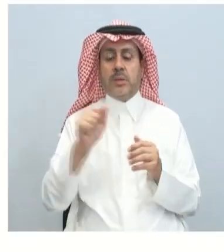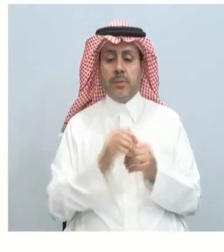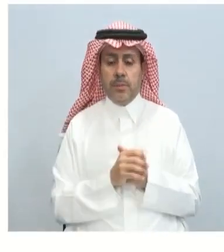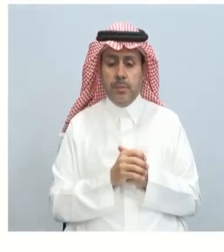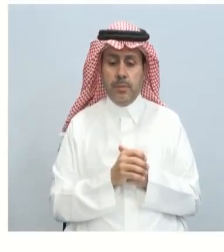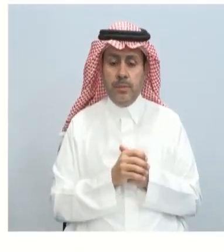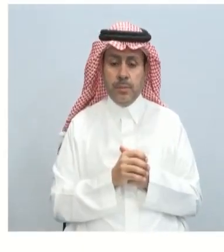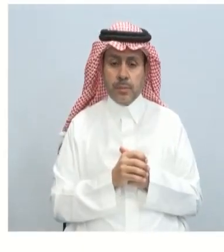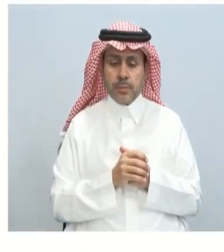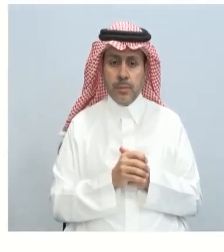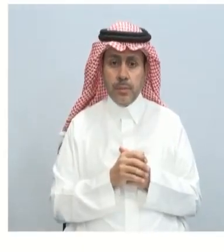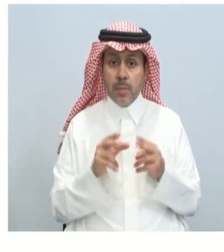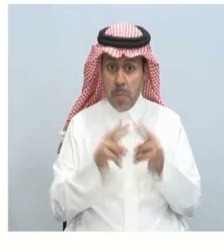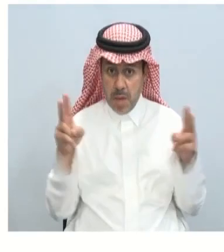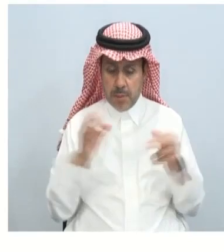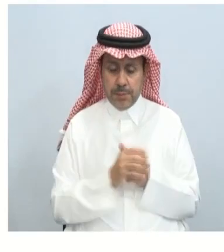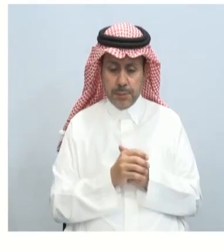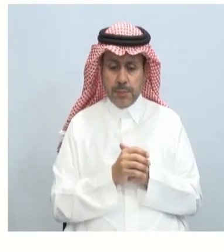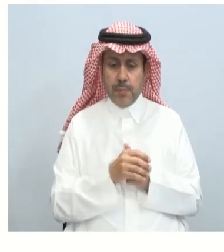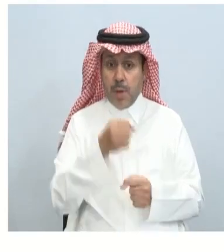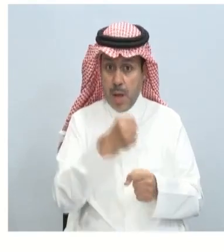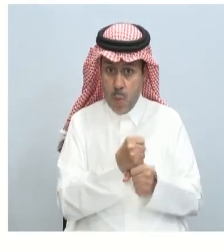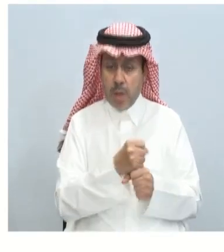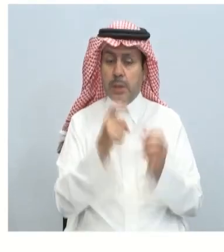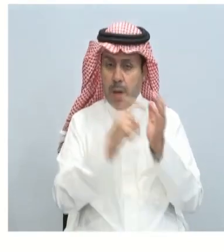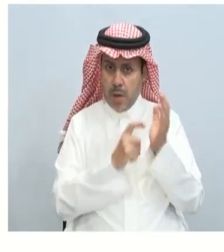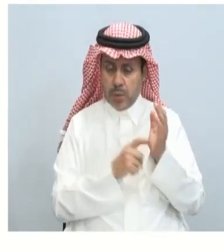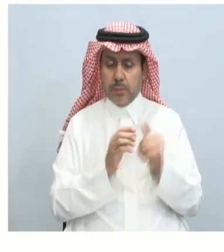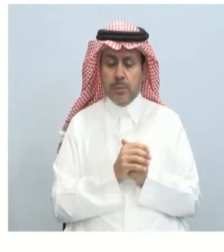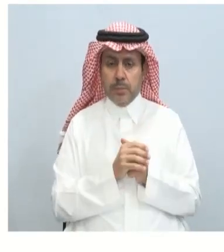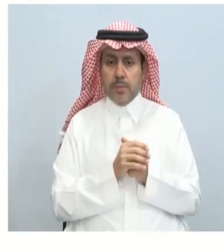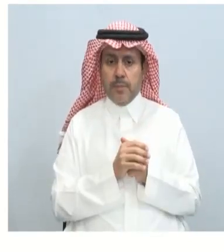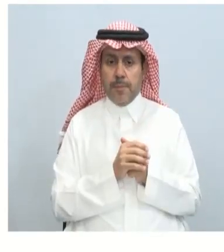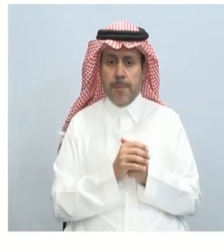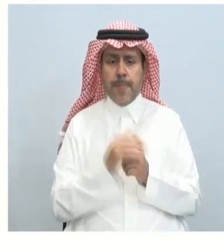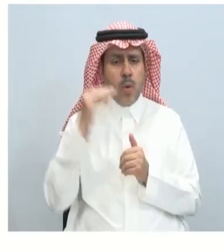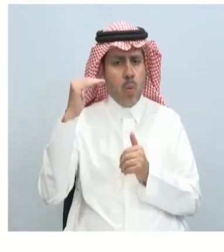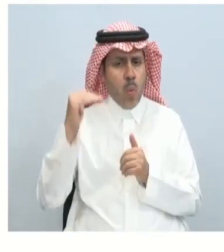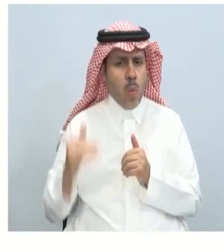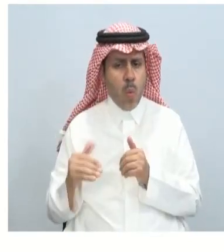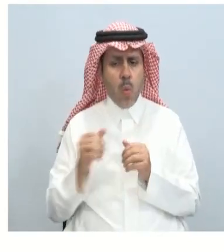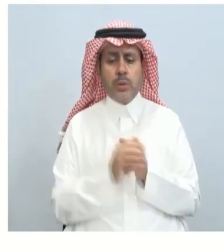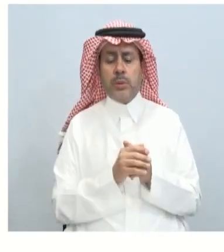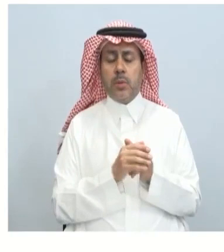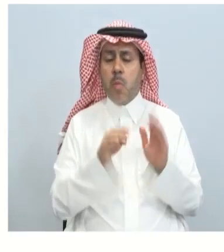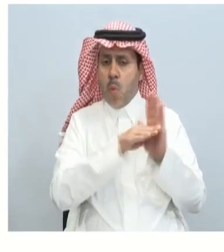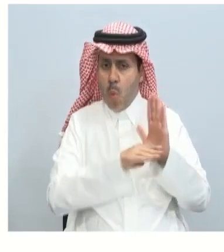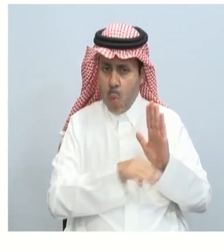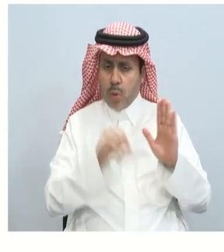ذكرنا في هذا التمهيد ان القواعد القانونيه لا شك انها متعدده وكذلك